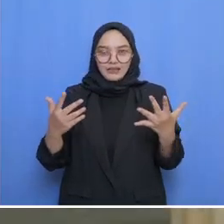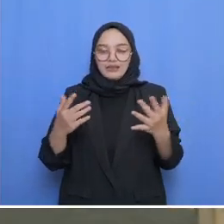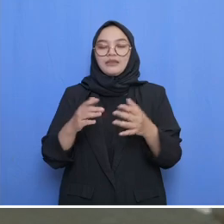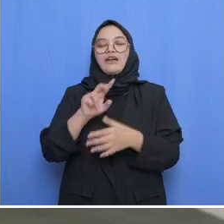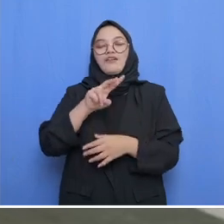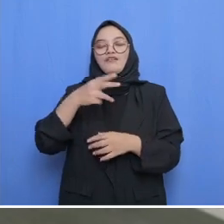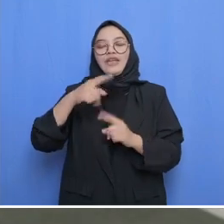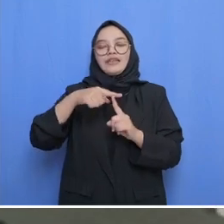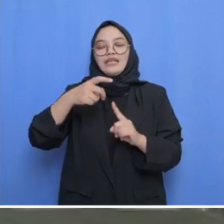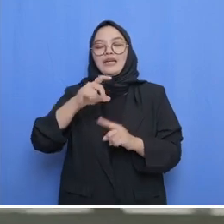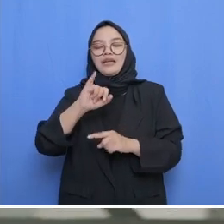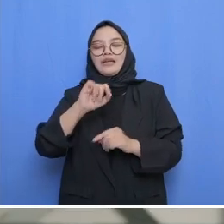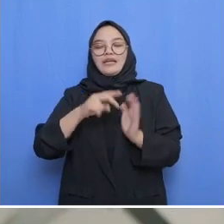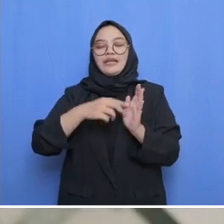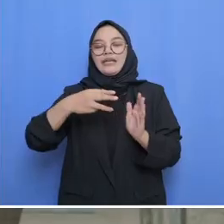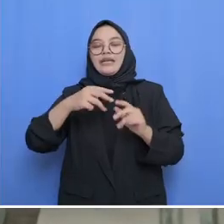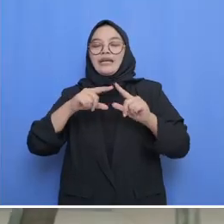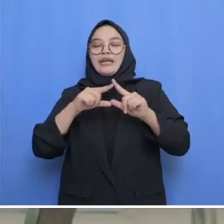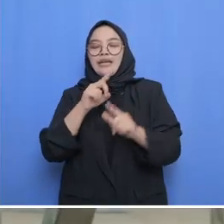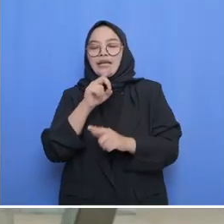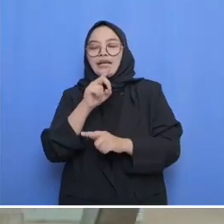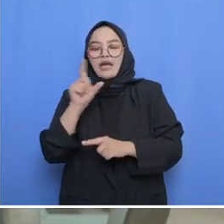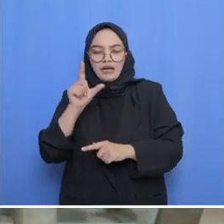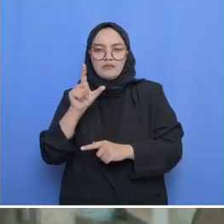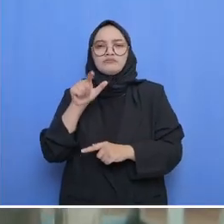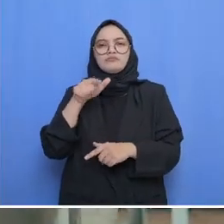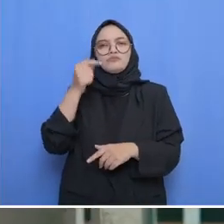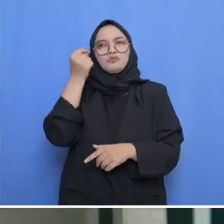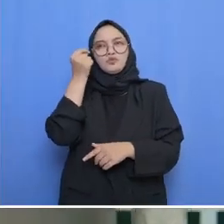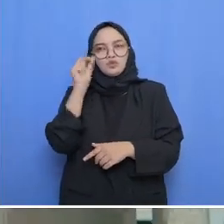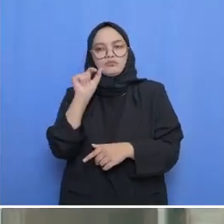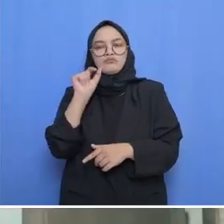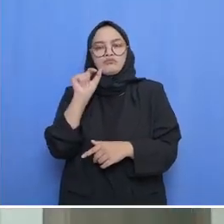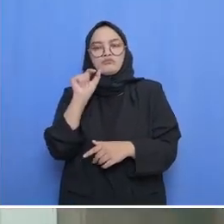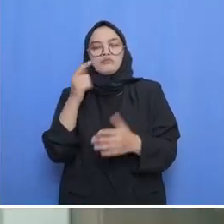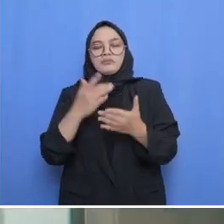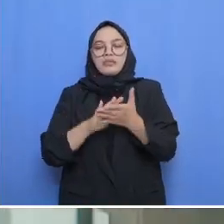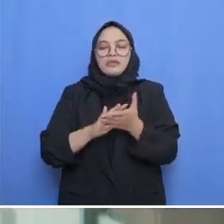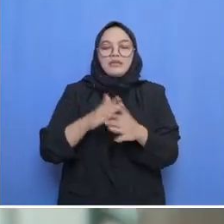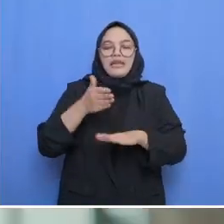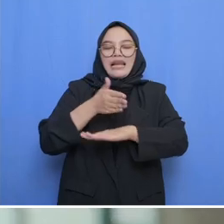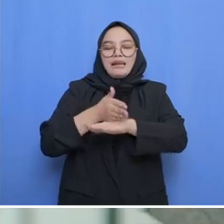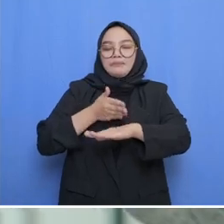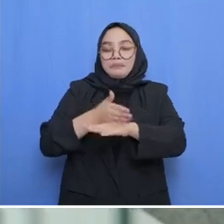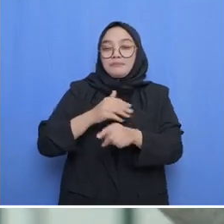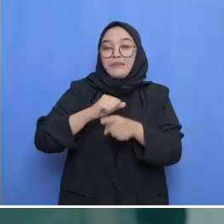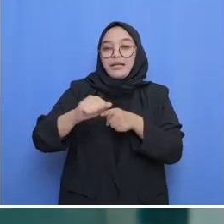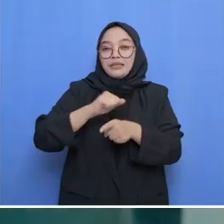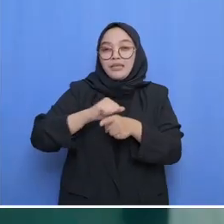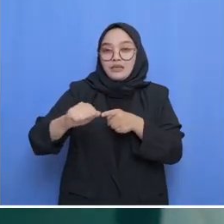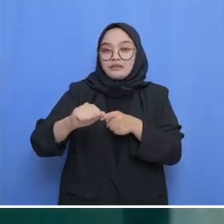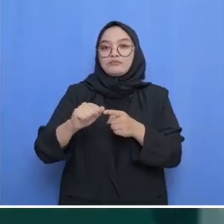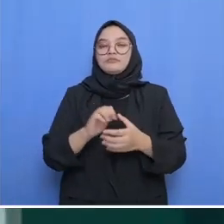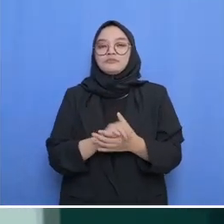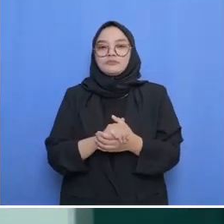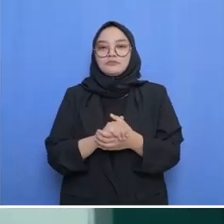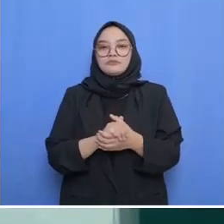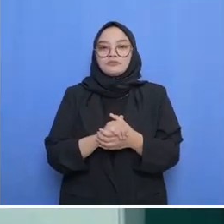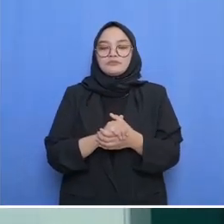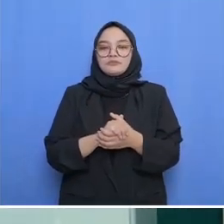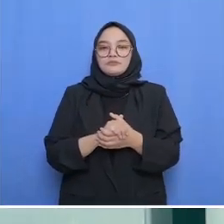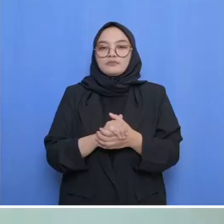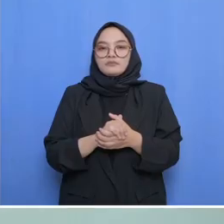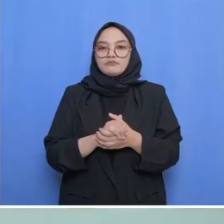Masyarakat Veteriner dan Rumah Potong Hewan memiliki instalasi rumah potong hewan mini dalam melaksanakan pelatihan bagi